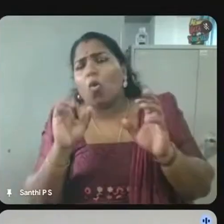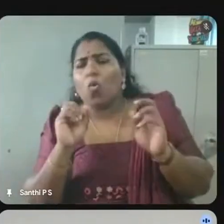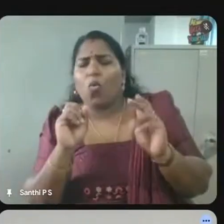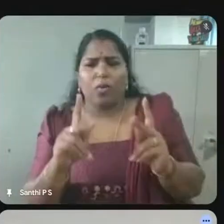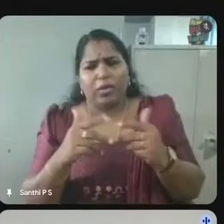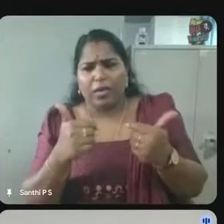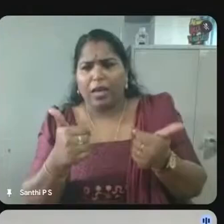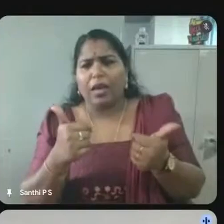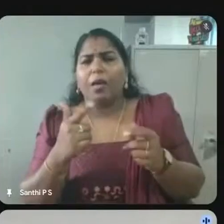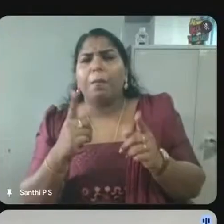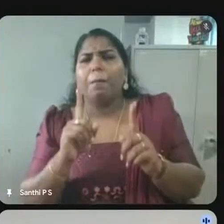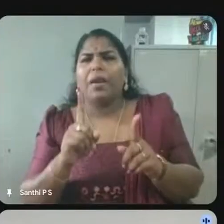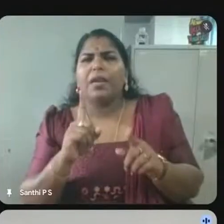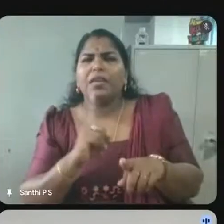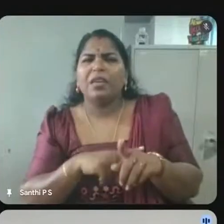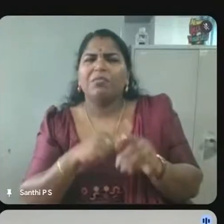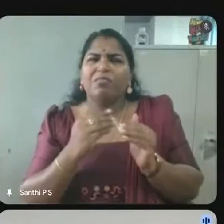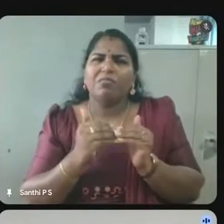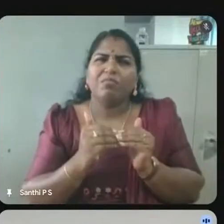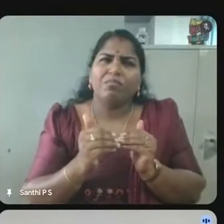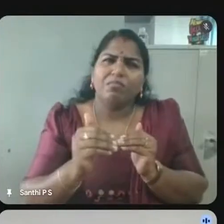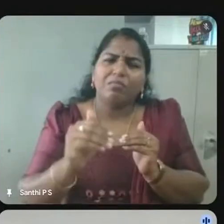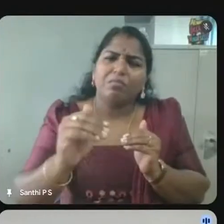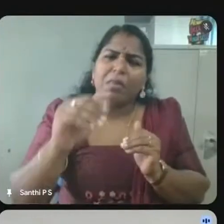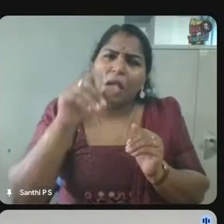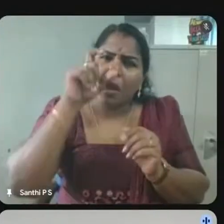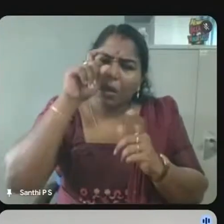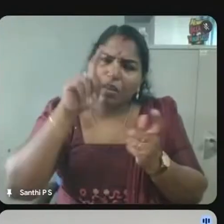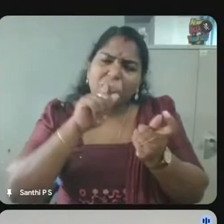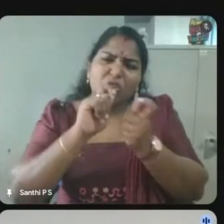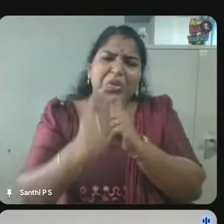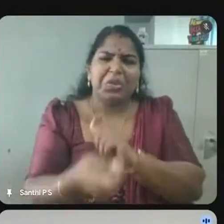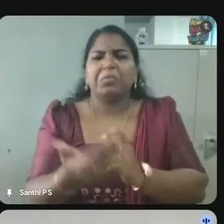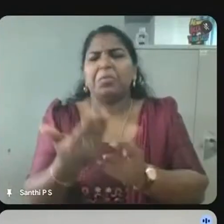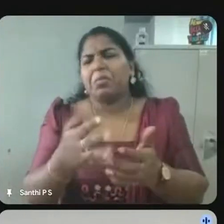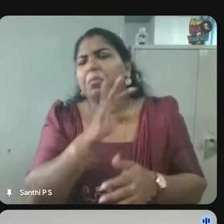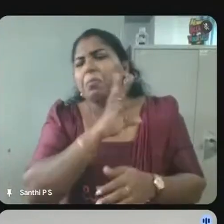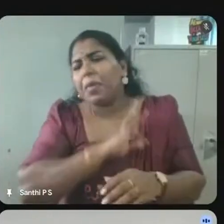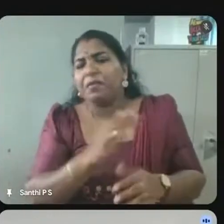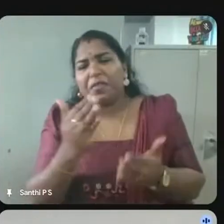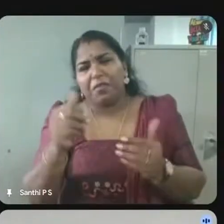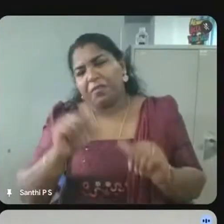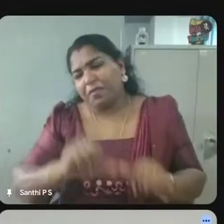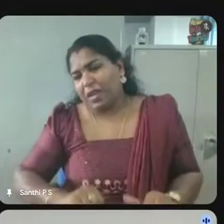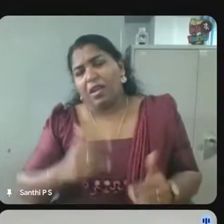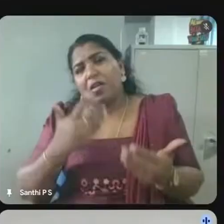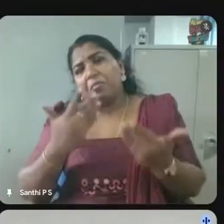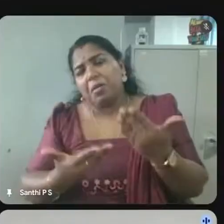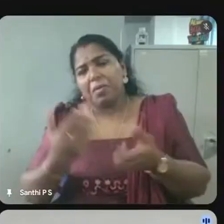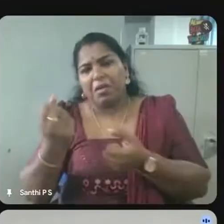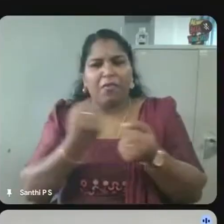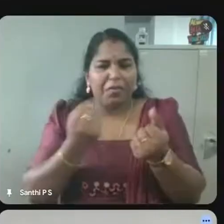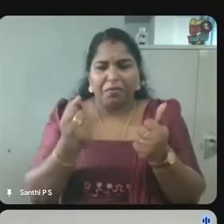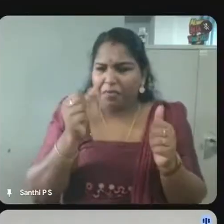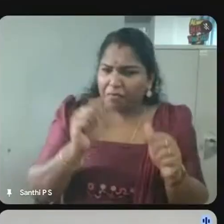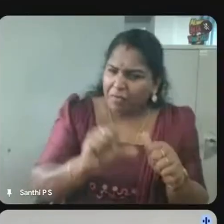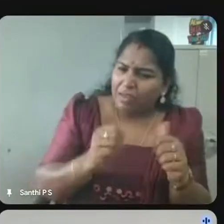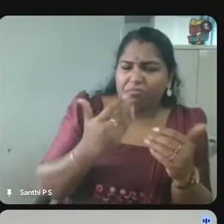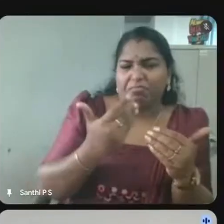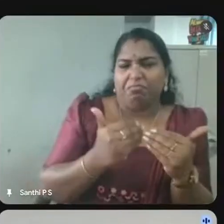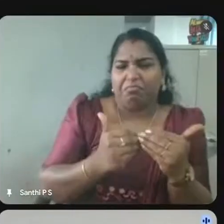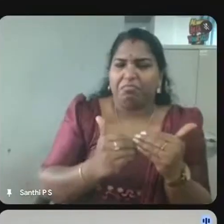മാറ്റിയാലും നമുക്കൊരു വായിക്കാൻ പറ്റുന്നതോ ടിവിയിലെ സ്ക്രോൾ വായിക്കാൻ പറ്റാത്തതോ വണ്ടി ഓടിക്കാൻ പറ്റാത്തതോ ആയിട്ടൊരു കാഴ്ച കിട്ടാത്തൊരു അവസ്ഥയിൽ വി നീഡ്